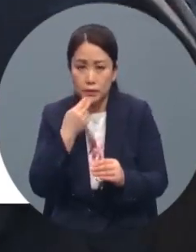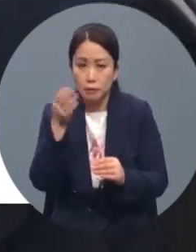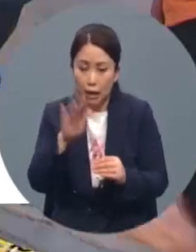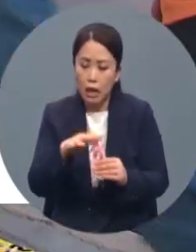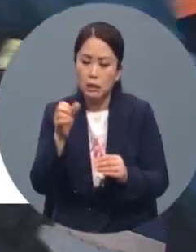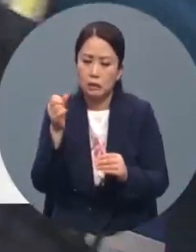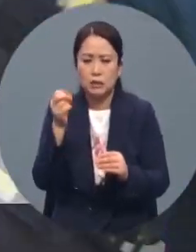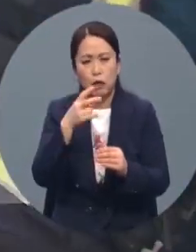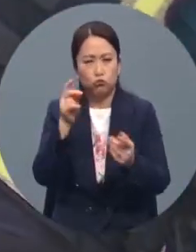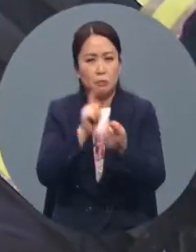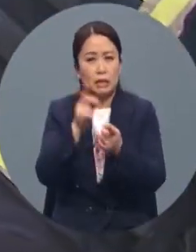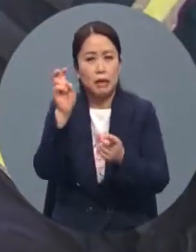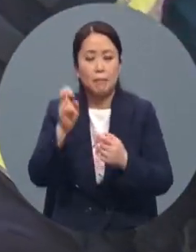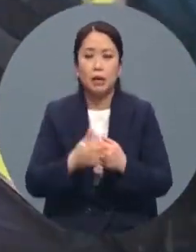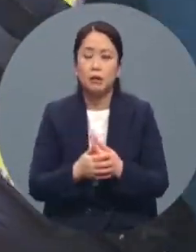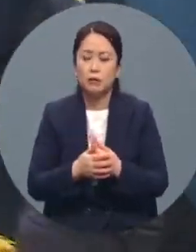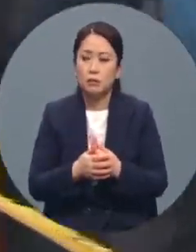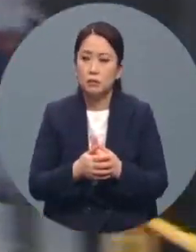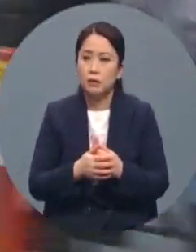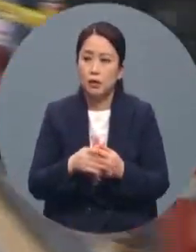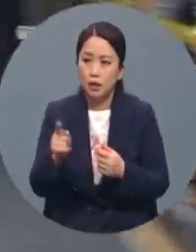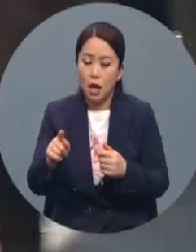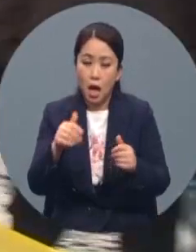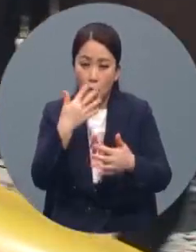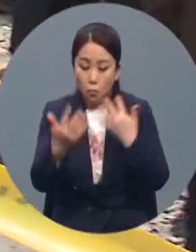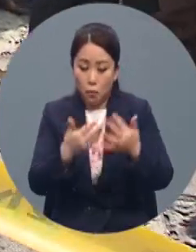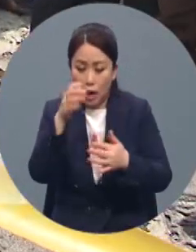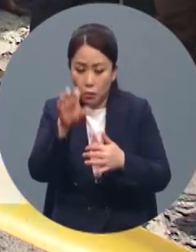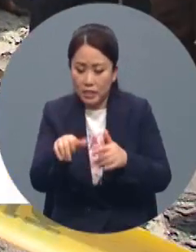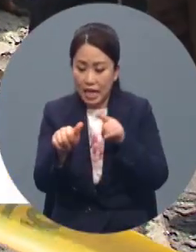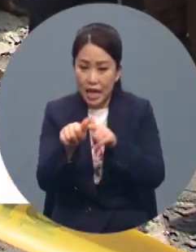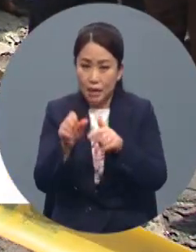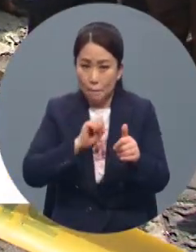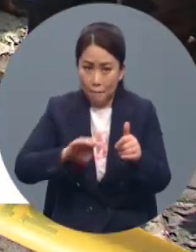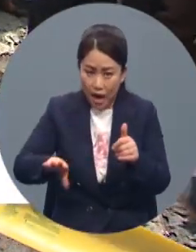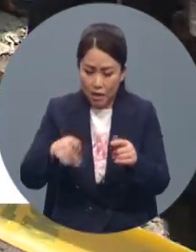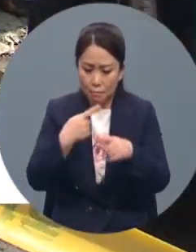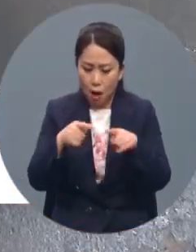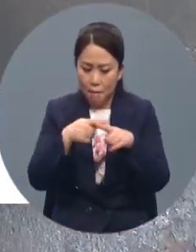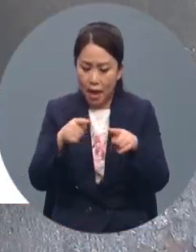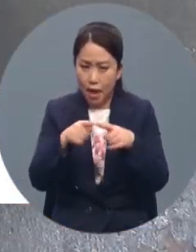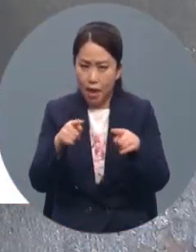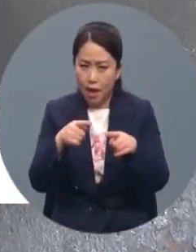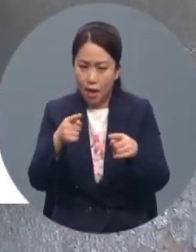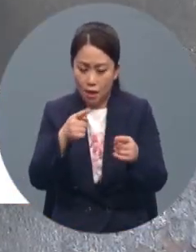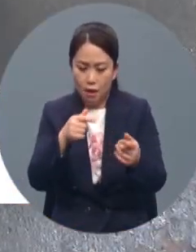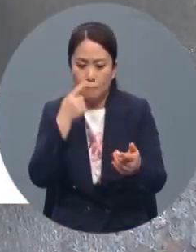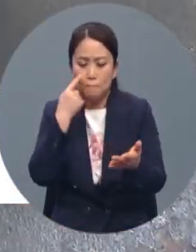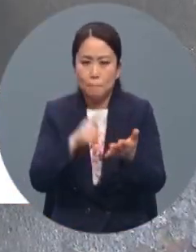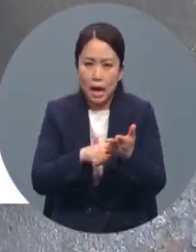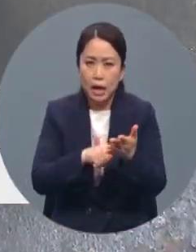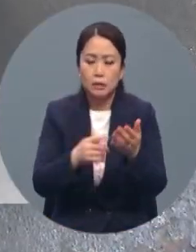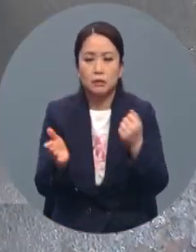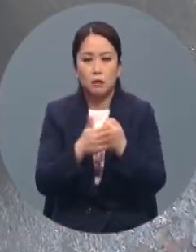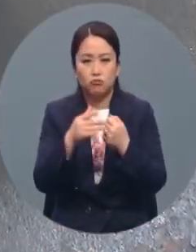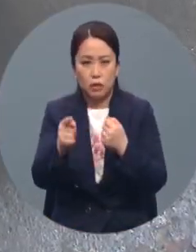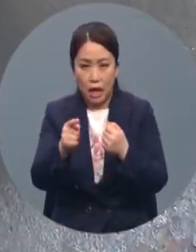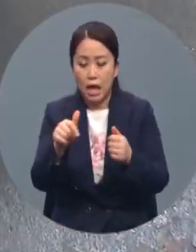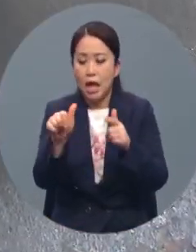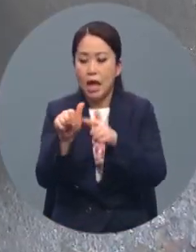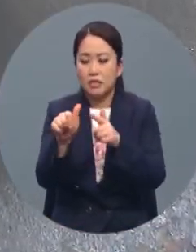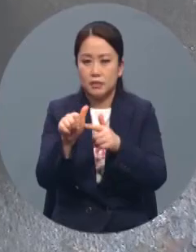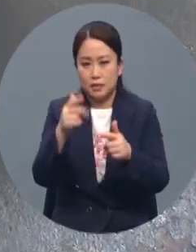다. 화재 현장 부근에서 A씨가 버린 것으로 추정되는 범행 도구도 발견되면서 경찰은 A씨를 병원에서